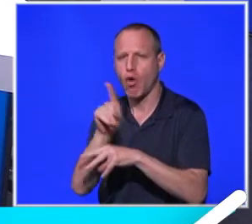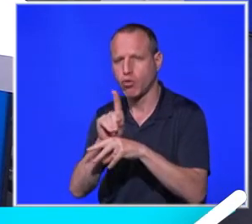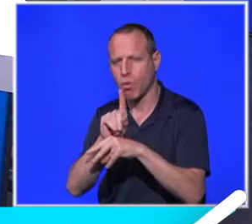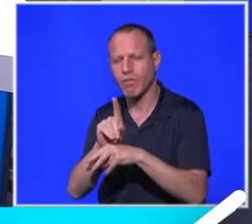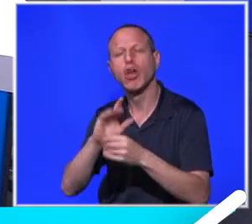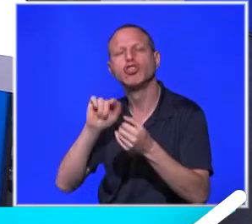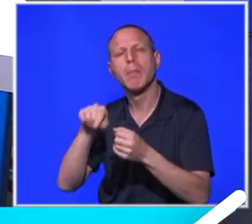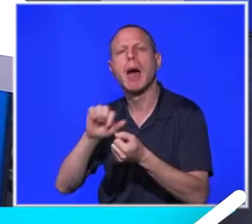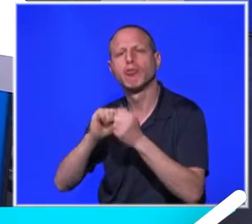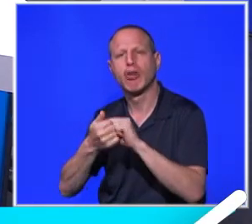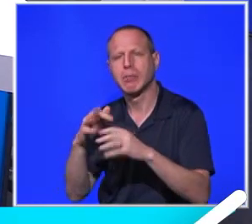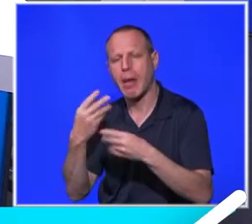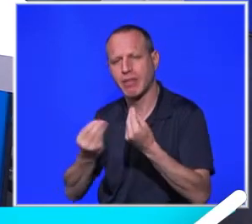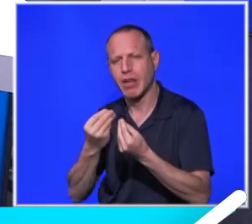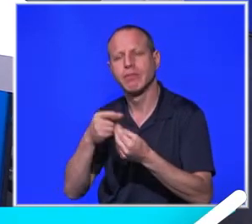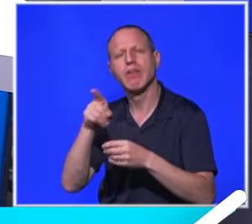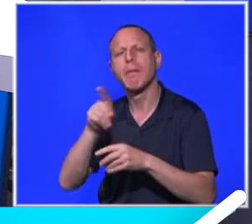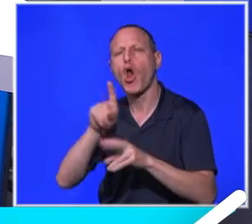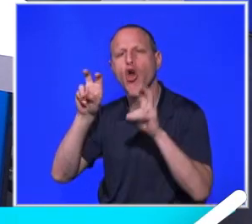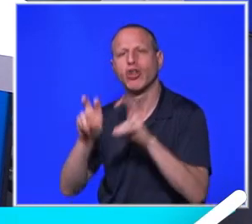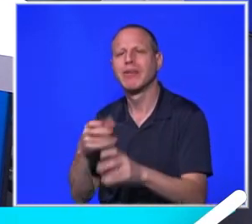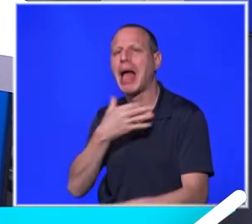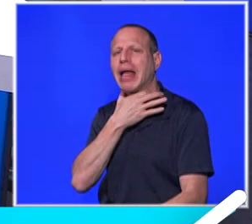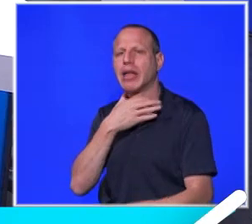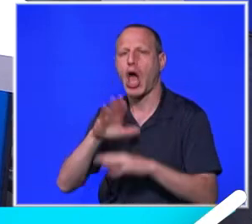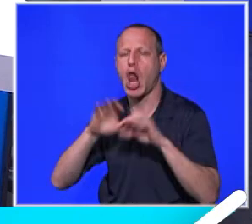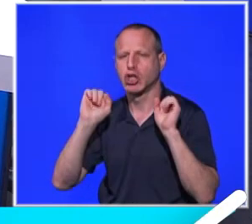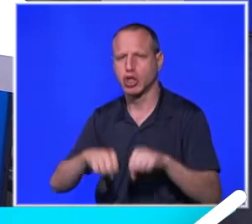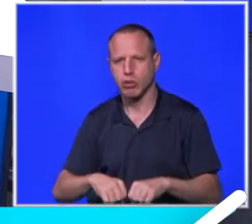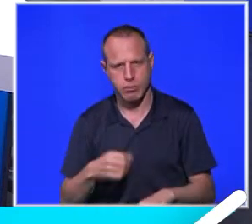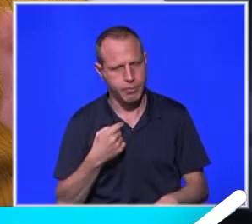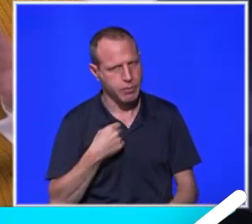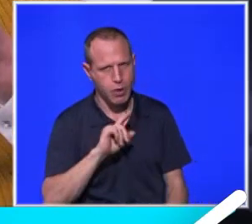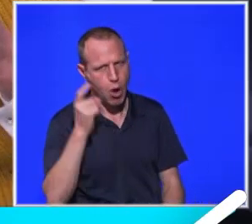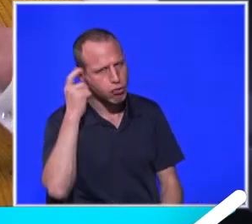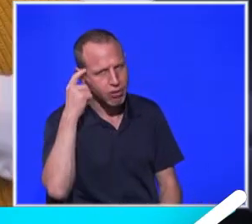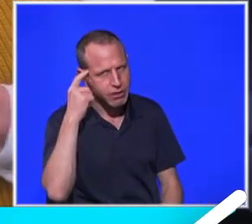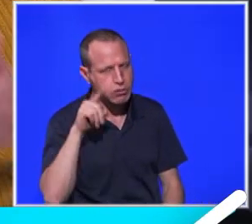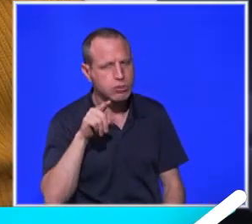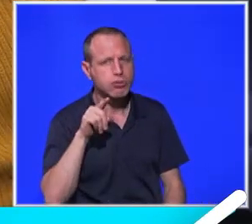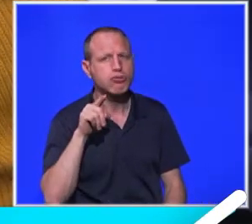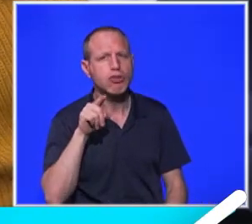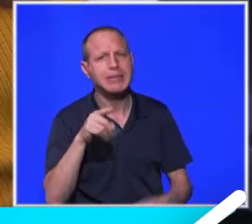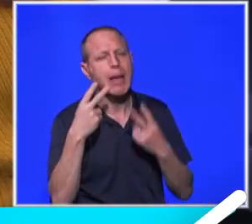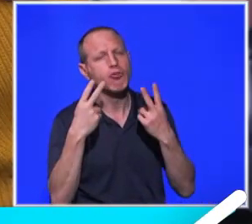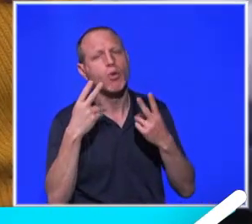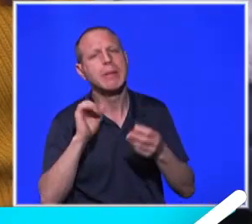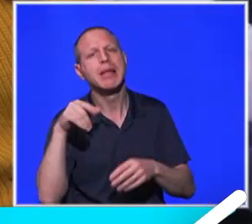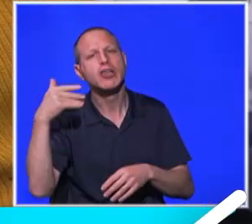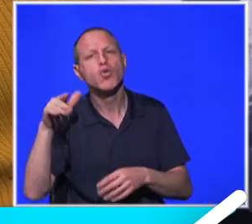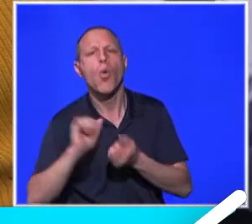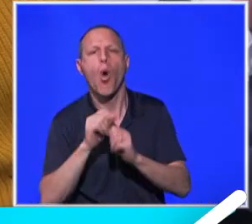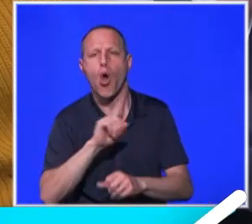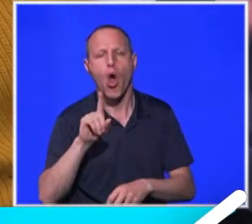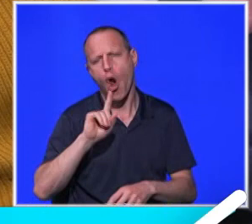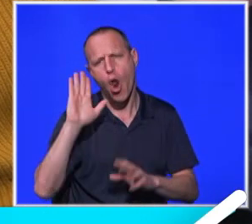כמה דברים, והם לא יושבים כחנק על השלטון. תראי, אני לא חושבת שזה משמעותי אם הם יהיו או לא יהיו. לא נורא שהם